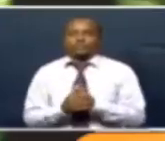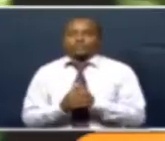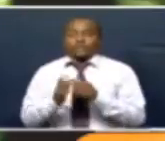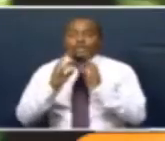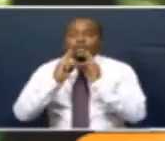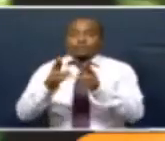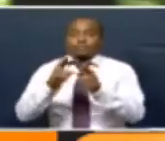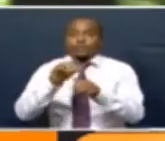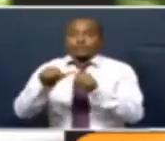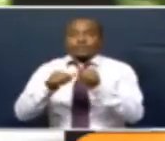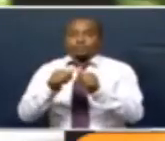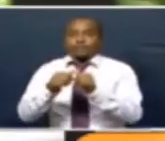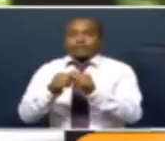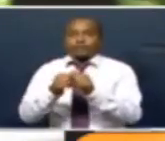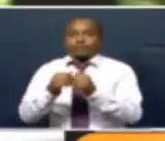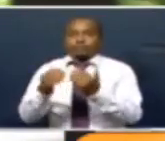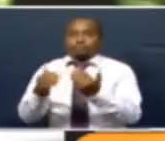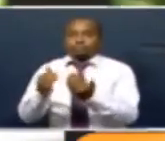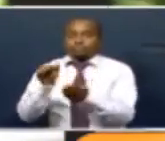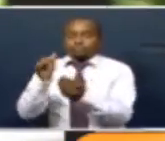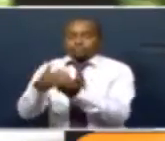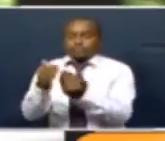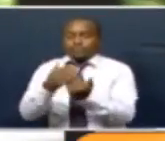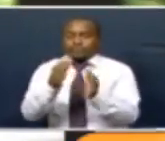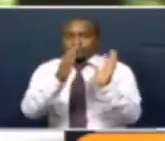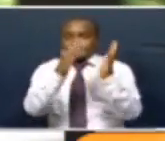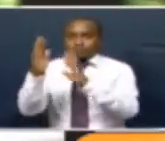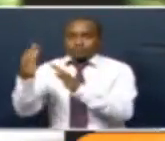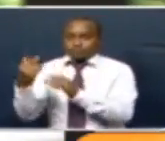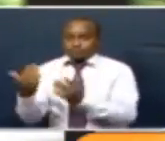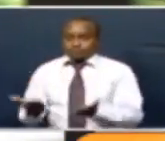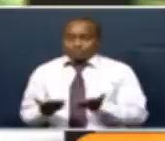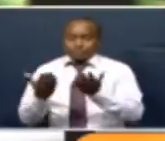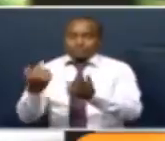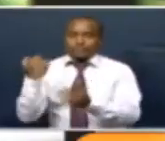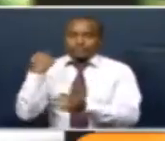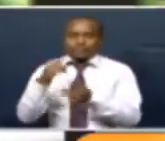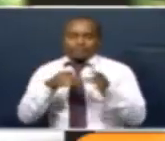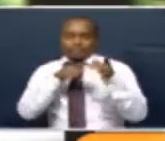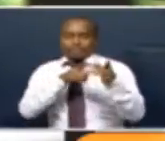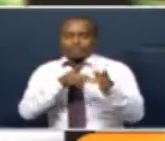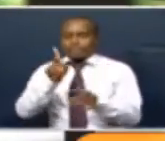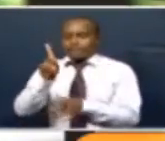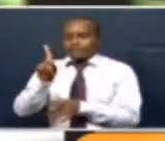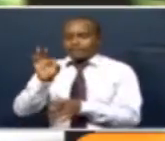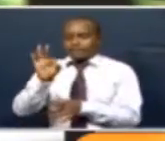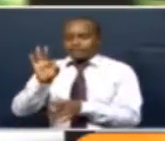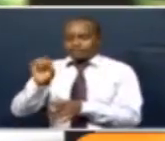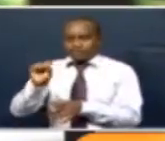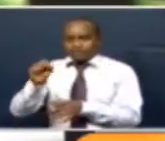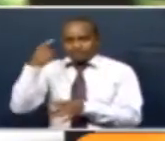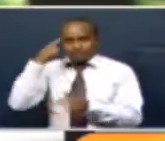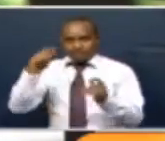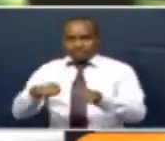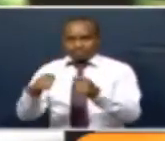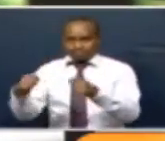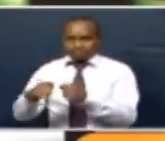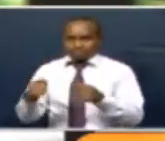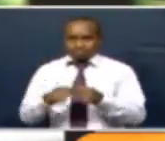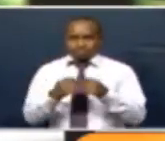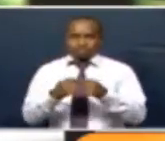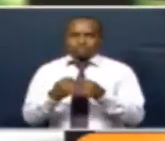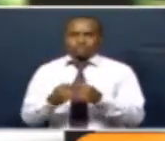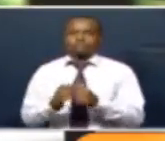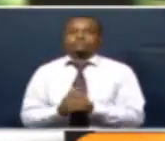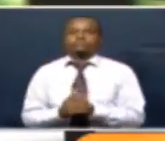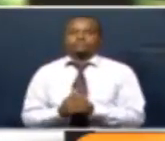Ripoti kuhusu utunzaji wa misitu iliyotolewa hapo jana imeilaumu pakubwa idara ya misitu nchini kwa utepetevu na kufeli katika kuhifadhi